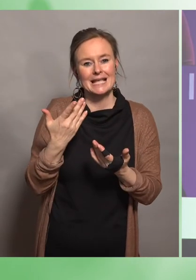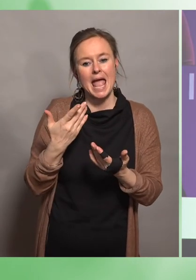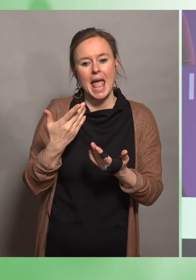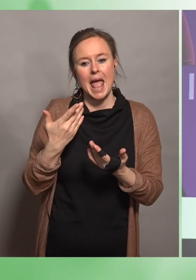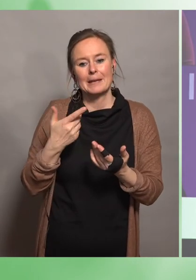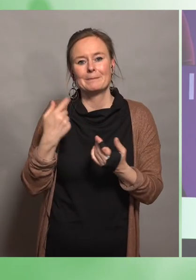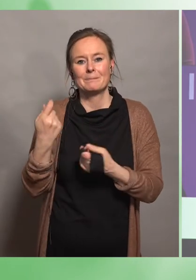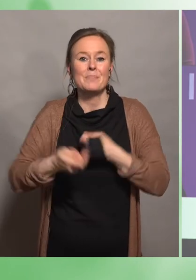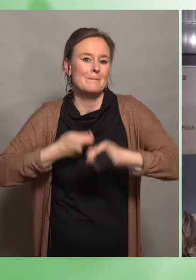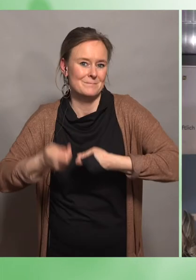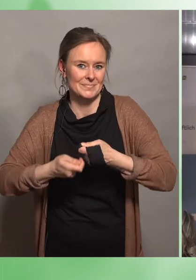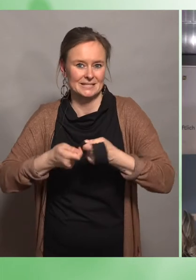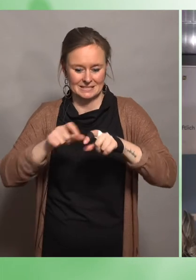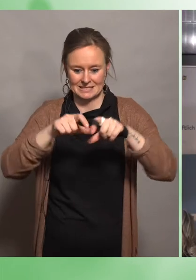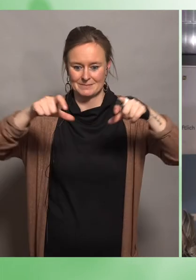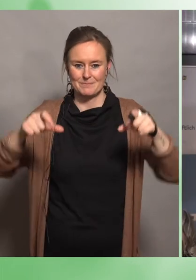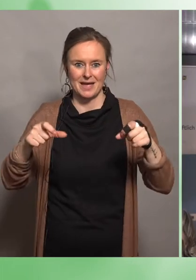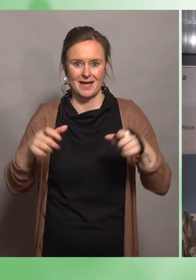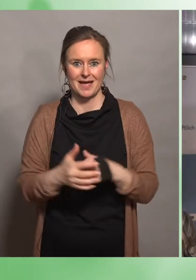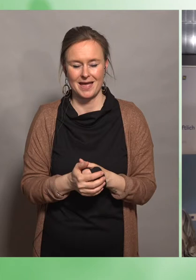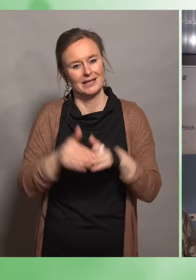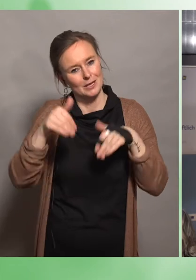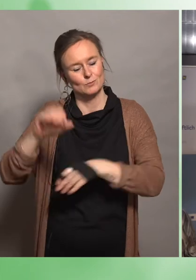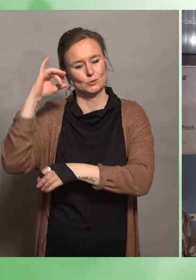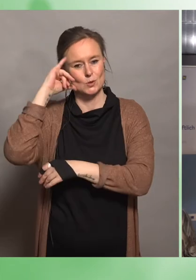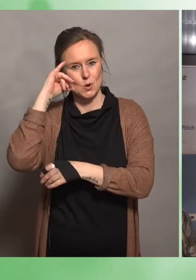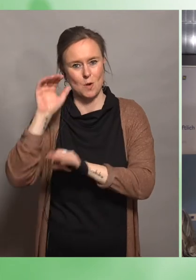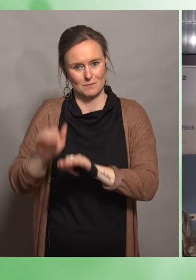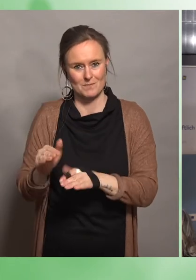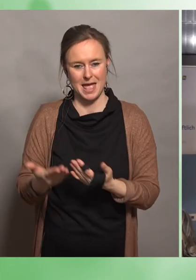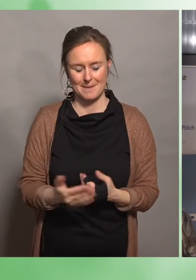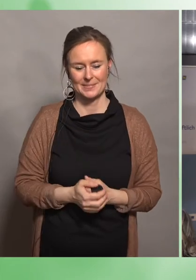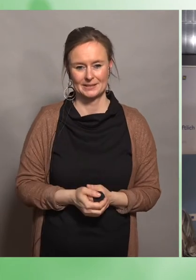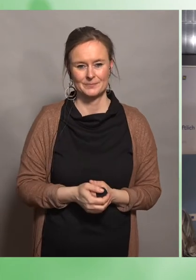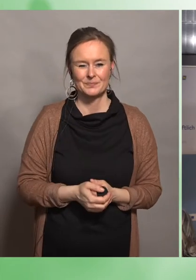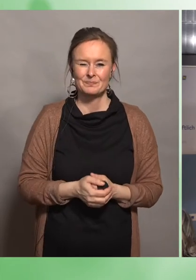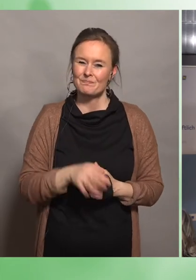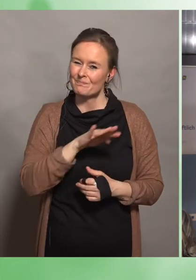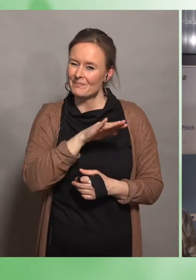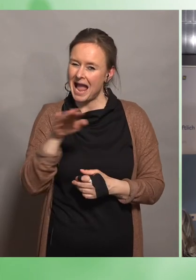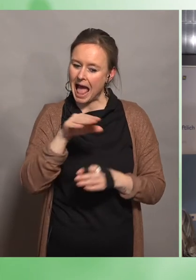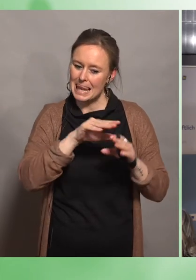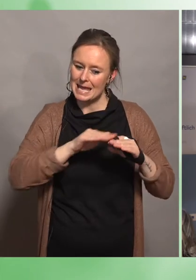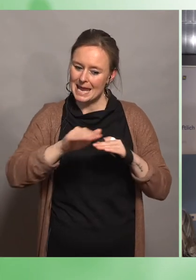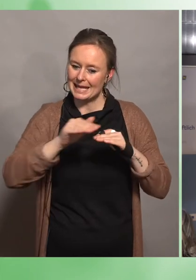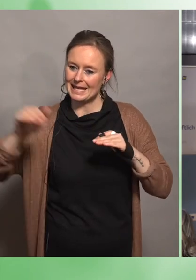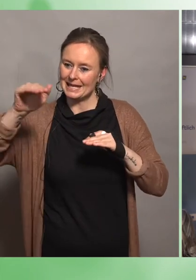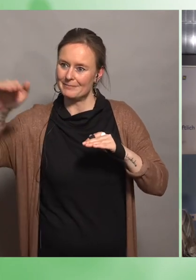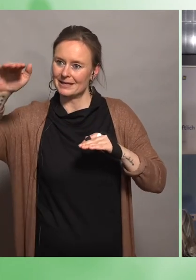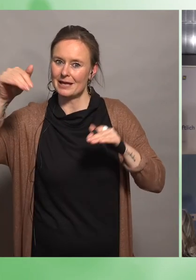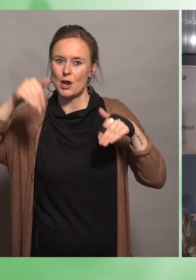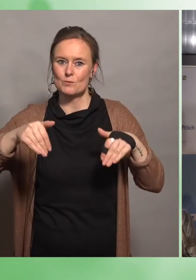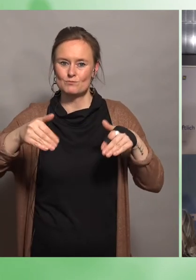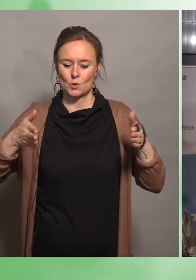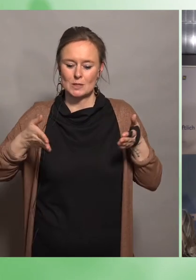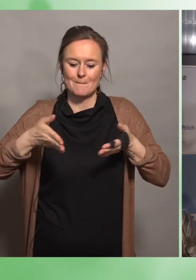Kopf behalten. Genau. Alle Ebenen müssen mit im Boot sein, das haben Sie so schön gesagt. Doch man muss auch mal anfangen irgendwo mit kleinen Schritten,